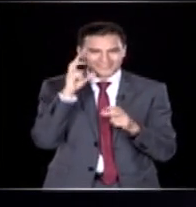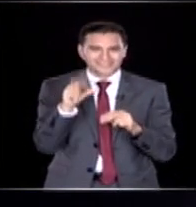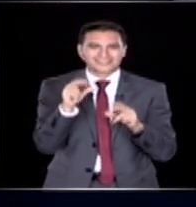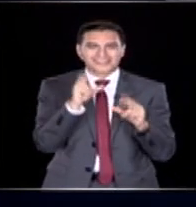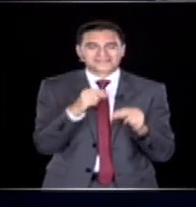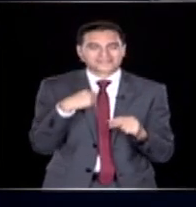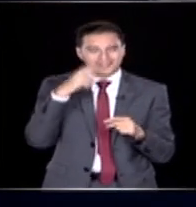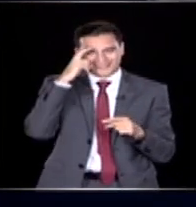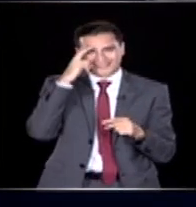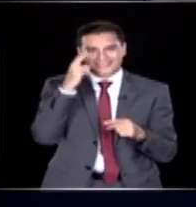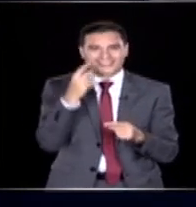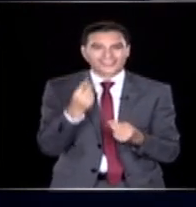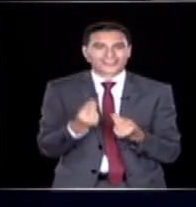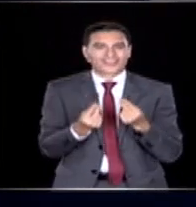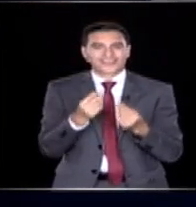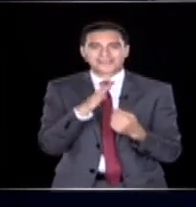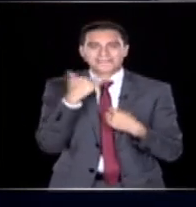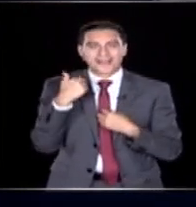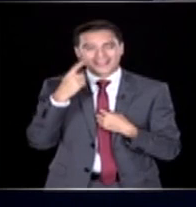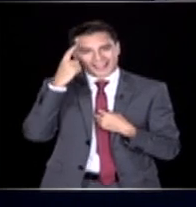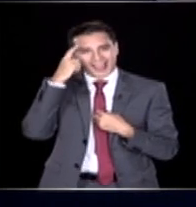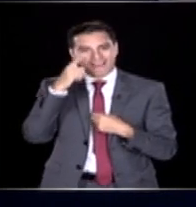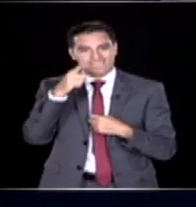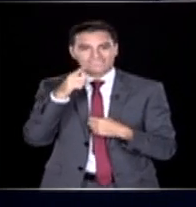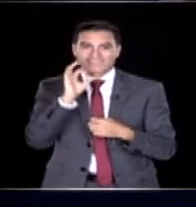لا هي يعني مش عارفه. لا بص انت عارف طبعا